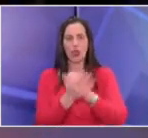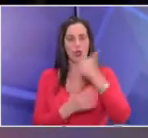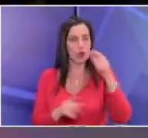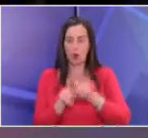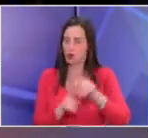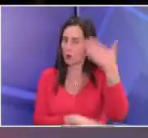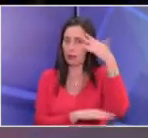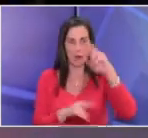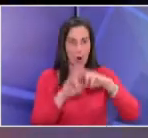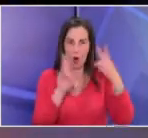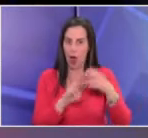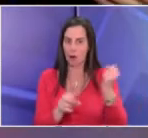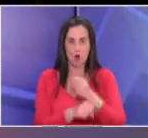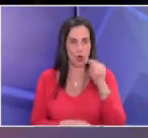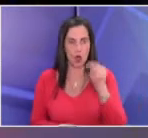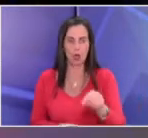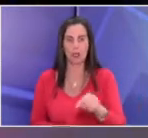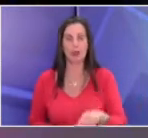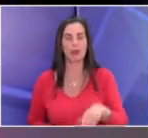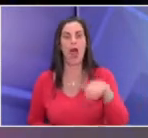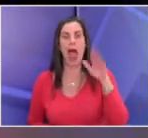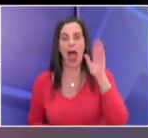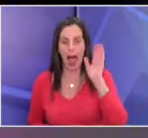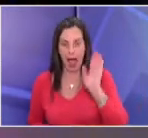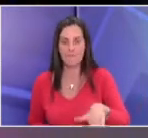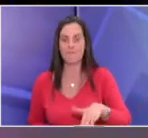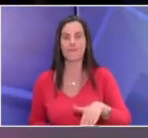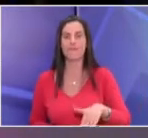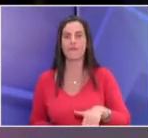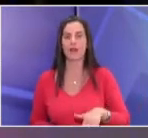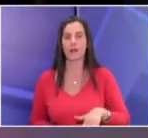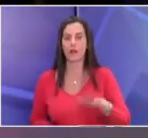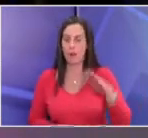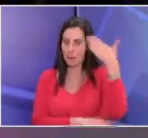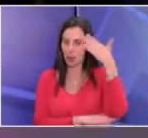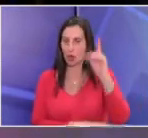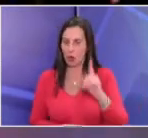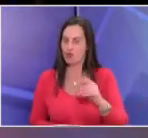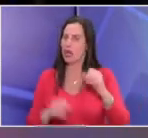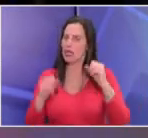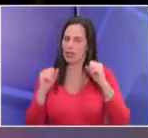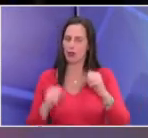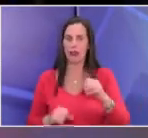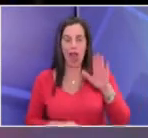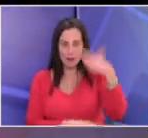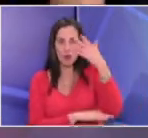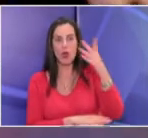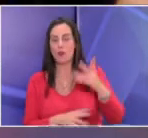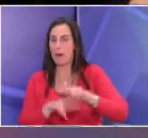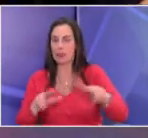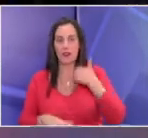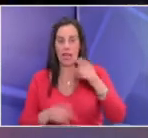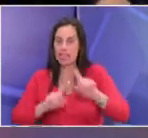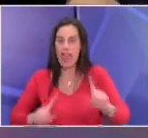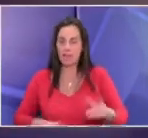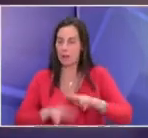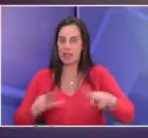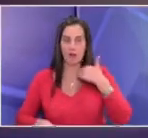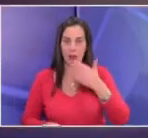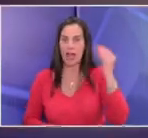בתרבות, מה לעשות? הילד הזה ילד כפות, חוטף. ויש ילדים שבשבילם ללכת לבית ספר זה סבל, וזה בנים ובנות כאחד. לפעמים אפילו בנים יותר. זו הייתה תופעה